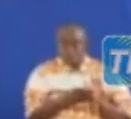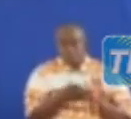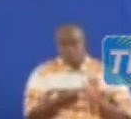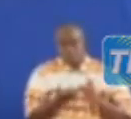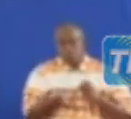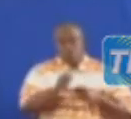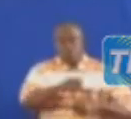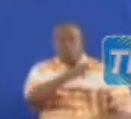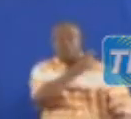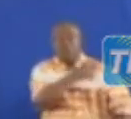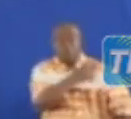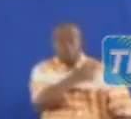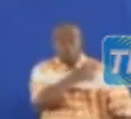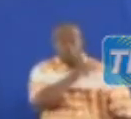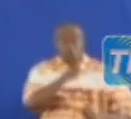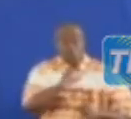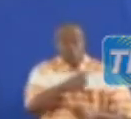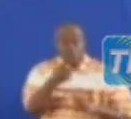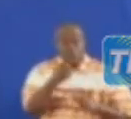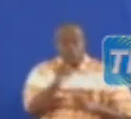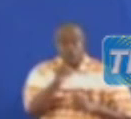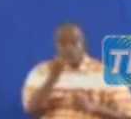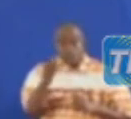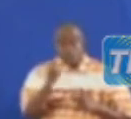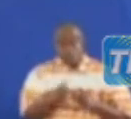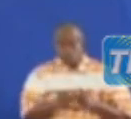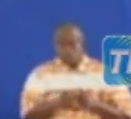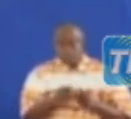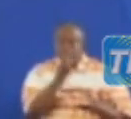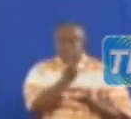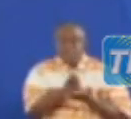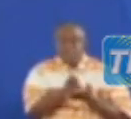walimu 1,003, imethibitisha kazini walimu